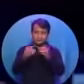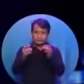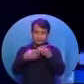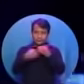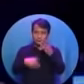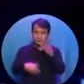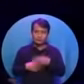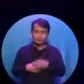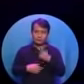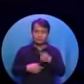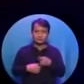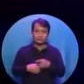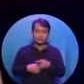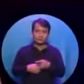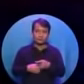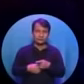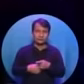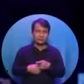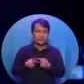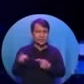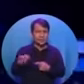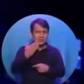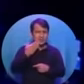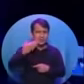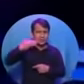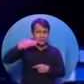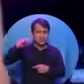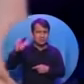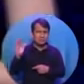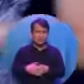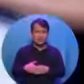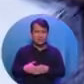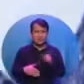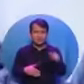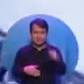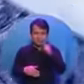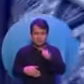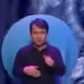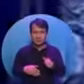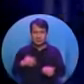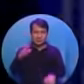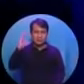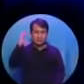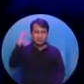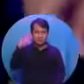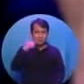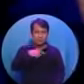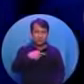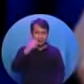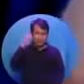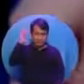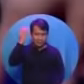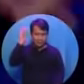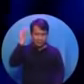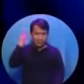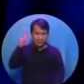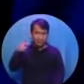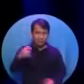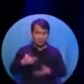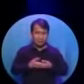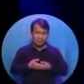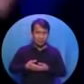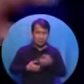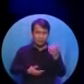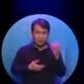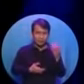sabi ni Reina Salvador, nako, salbahi ang babae na yan, sir, idol, may sayad yan. Hindi naaawa sa baby, hawak